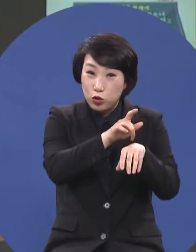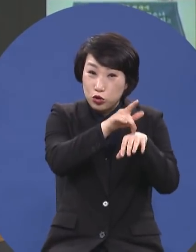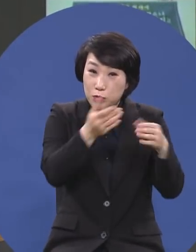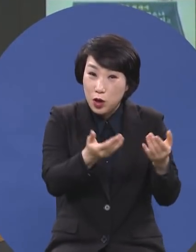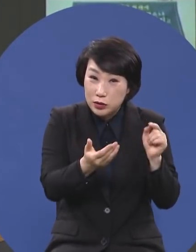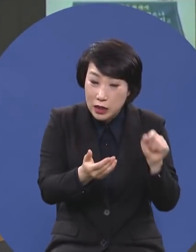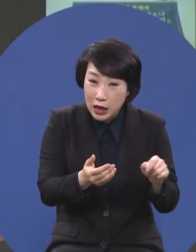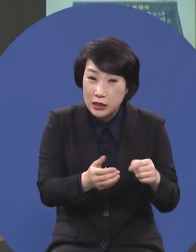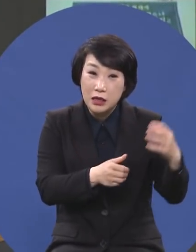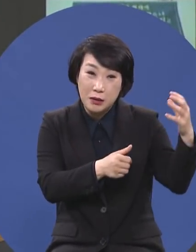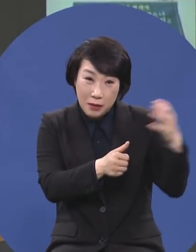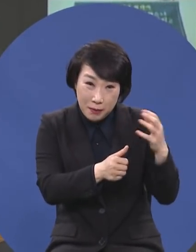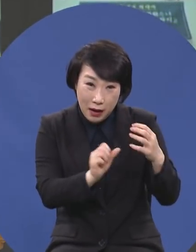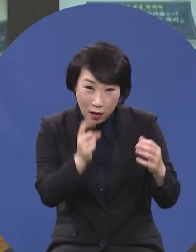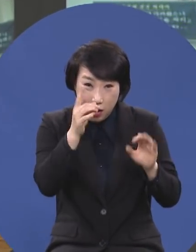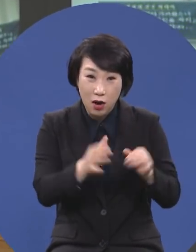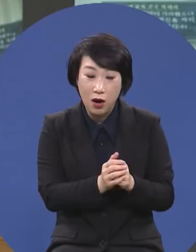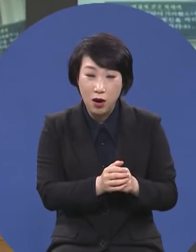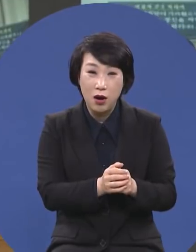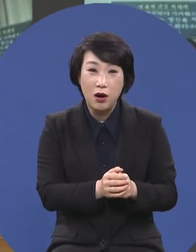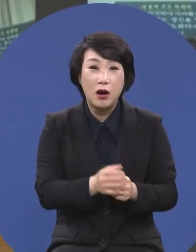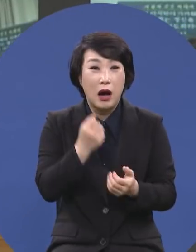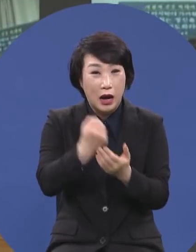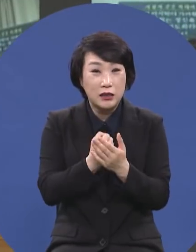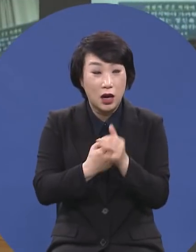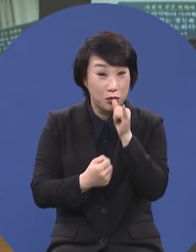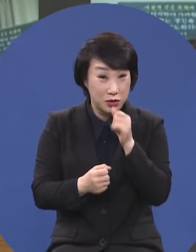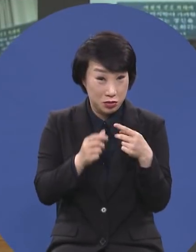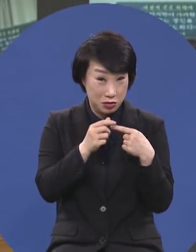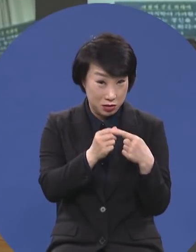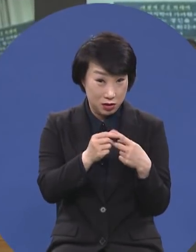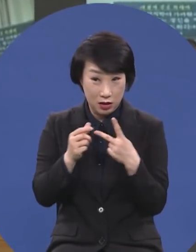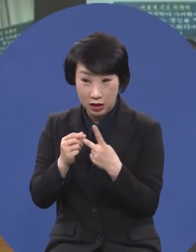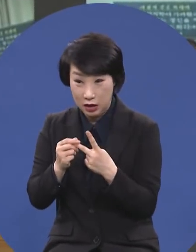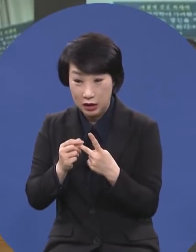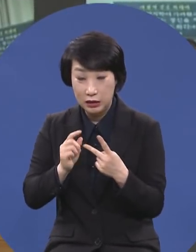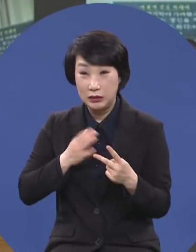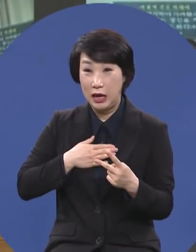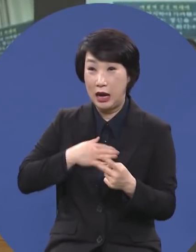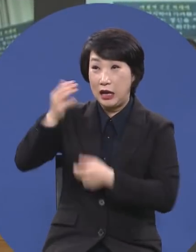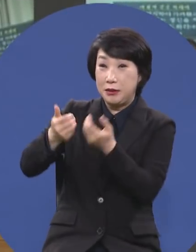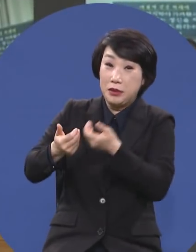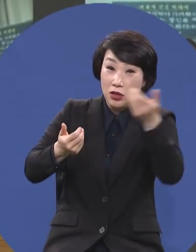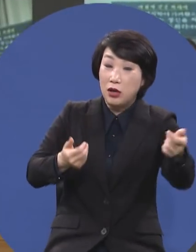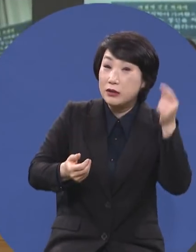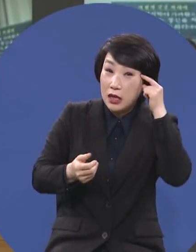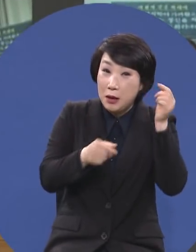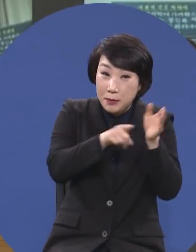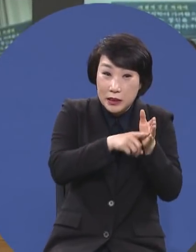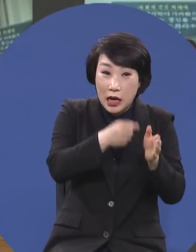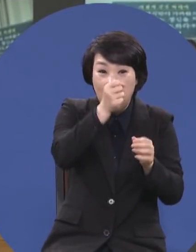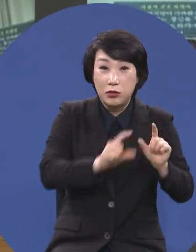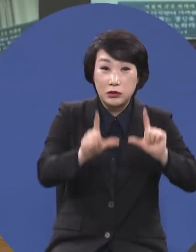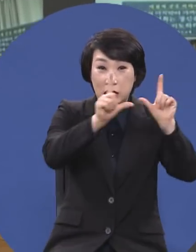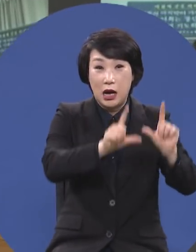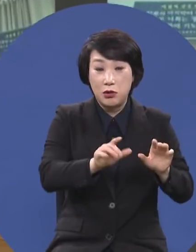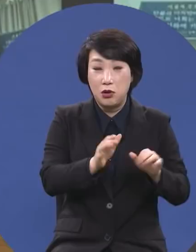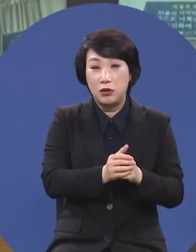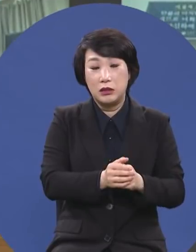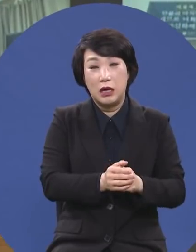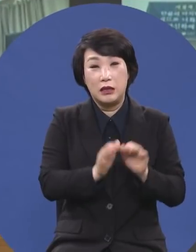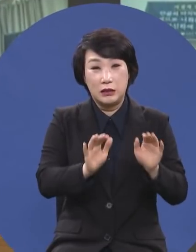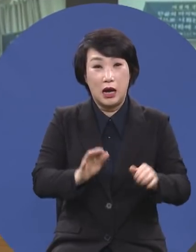귀신의 핍박으로 오는 비참과 자기가 하나님을 떠난 신념의 믿음으로